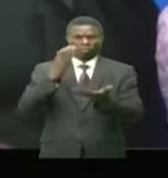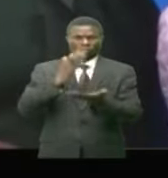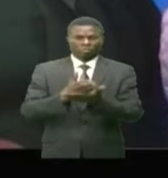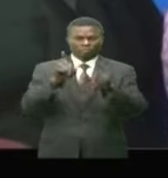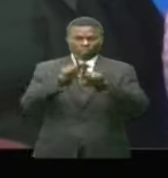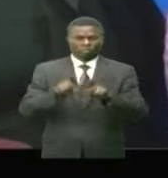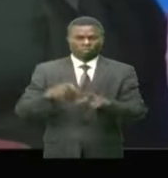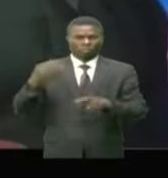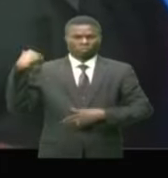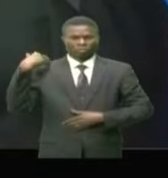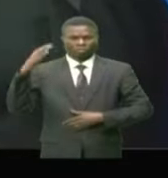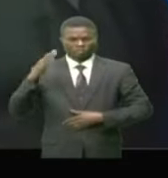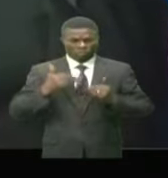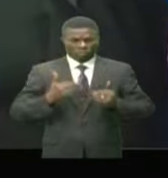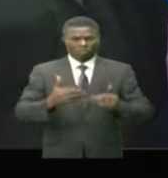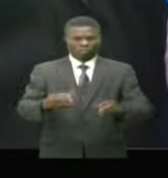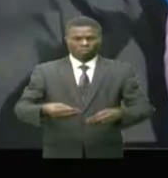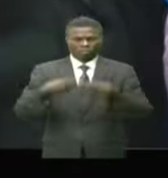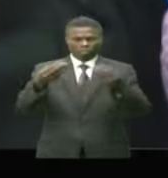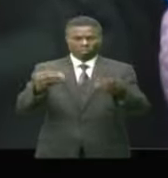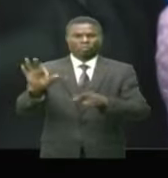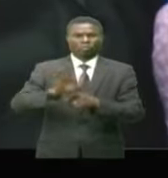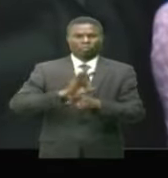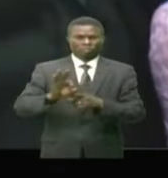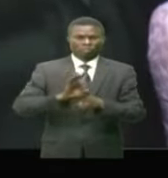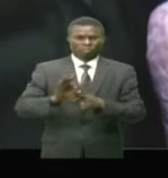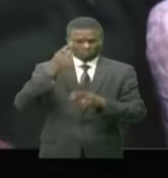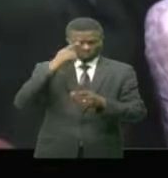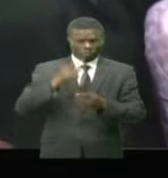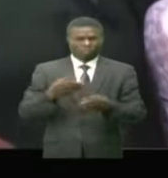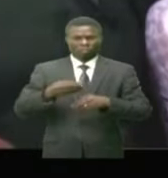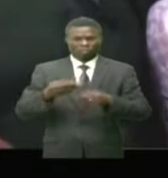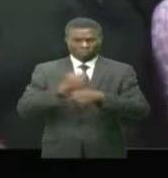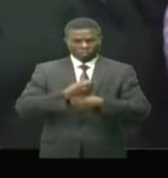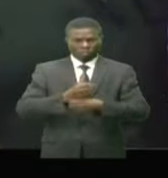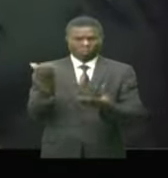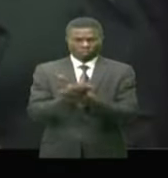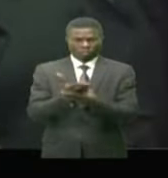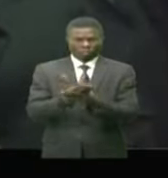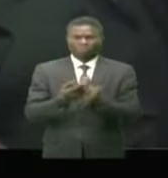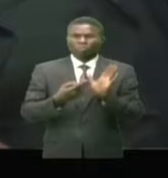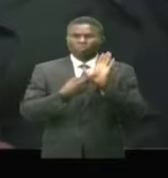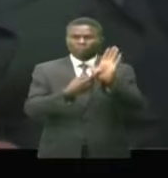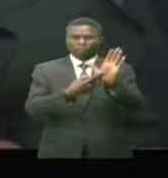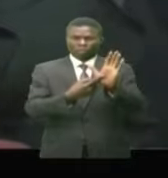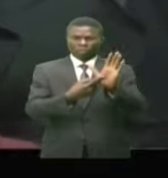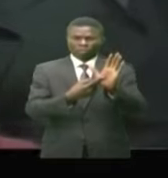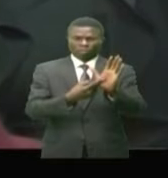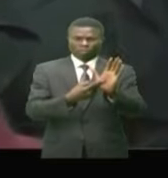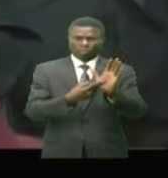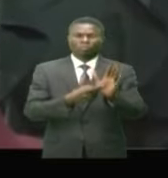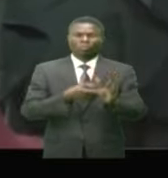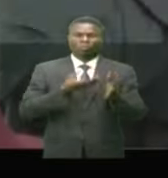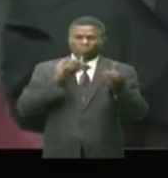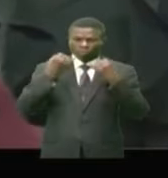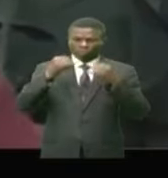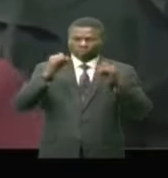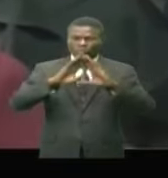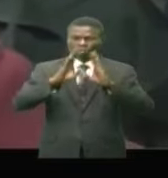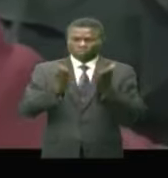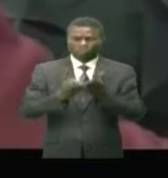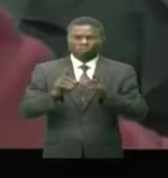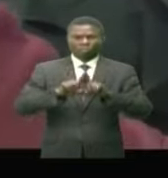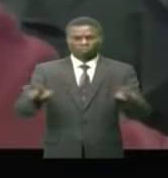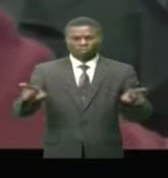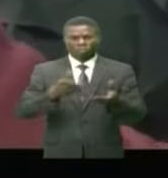public. Ils vont continuer à donner des formations pour produire un document qui va montrer les données des différences, comment